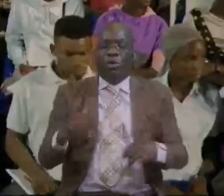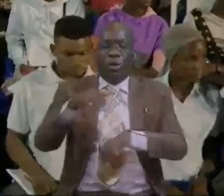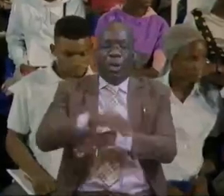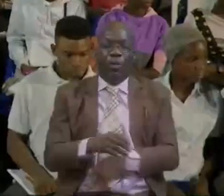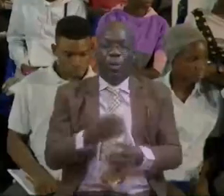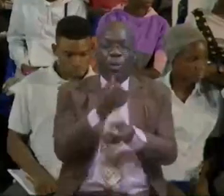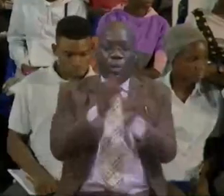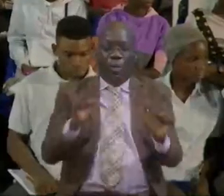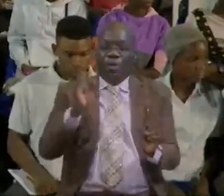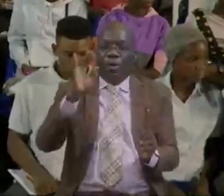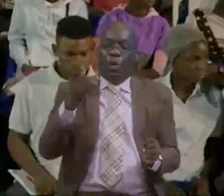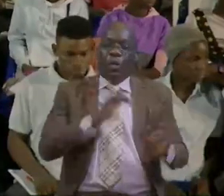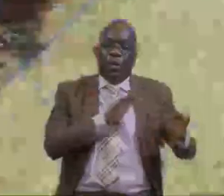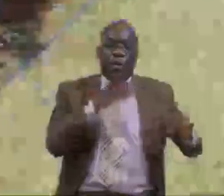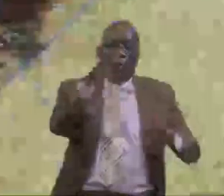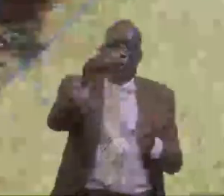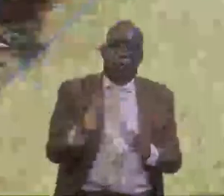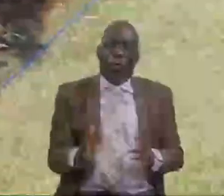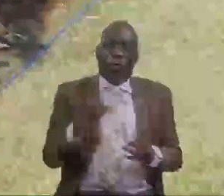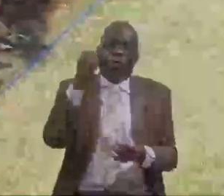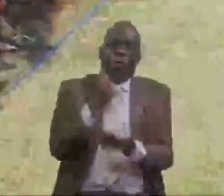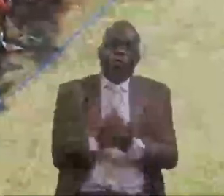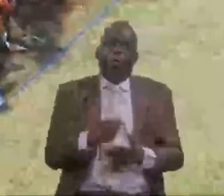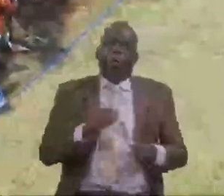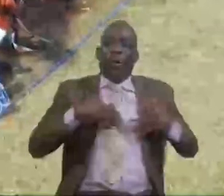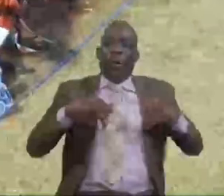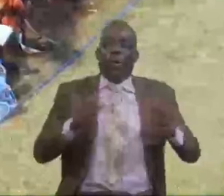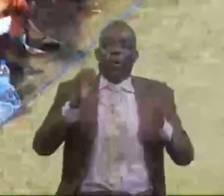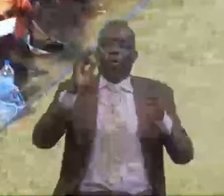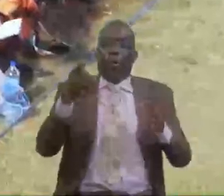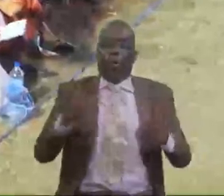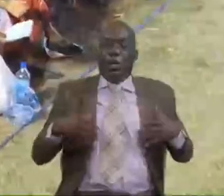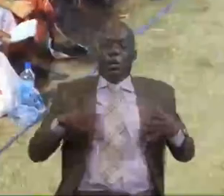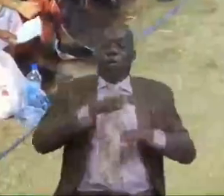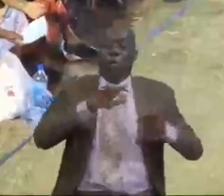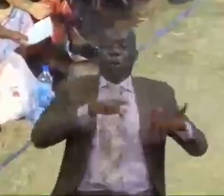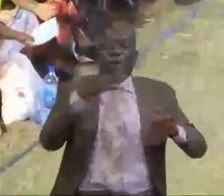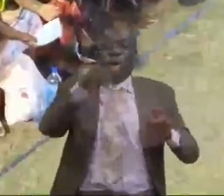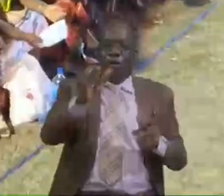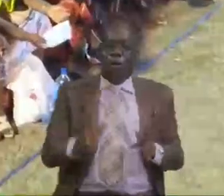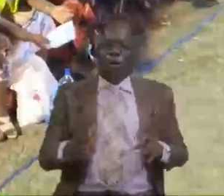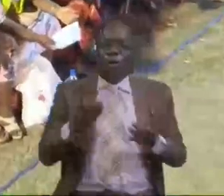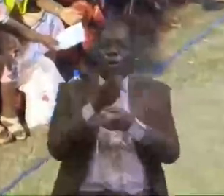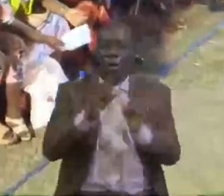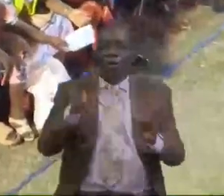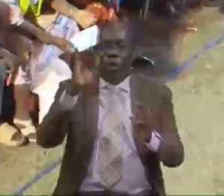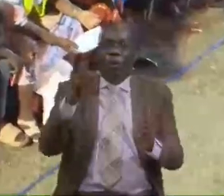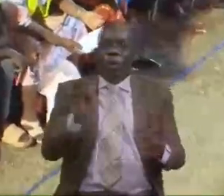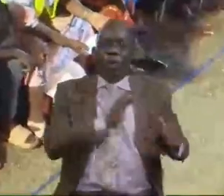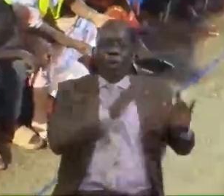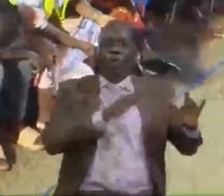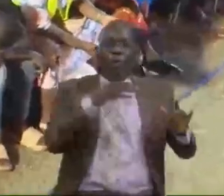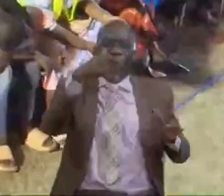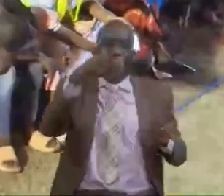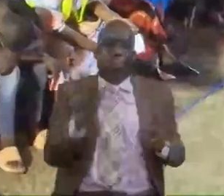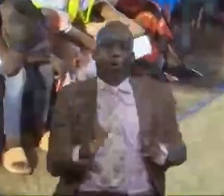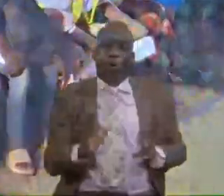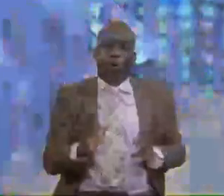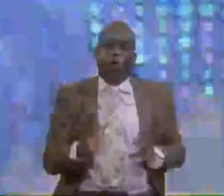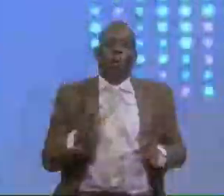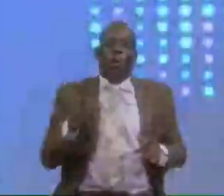la miséricorde de Dieu, la guérison, par la miséricorde de Dieu, la délivrance, par la miséricorde de Dieu, la joie